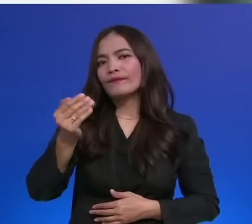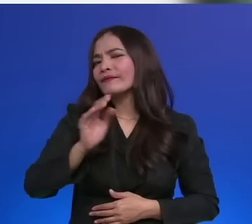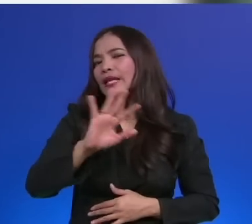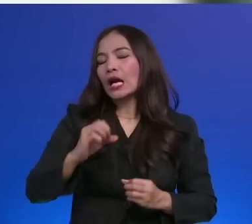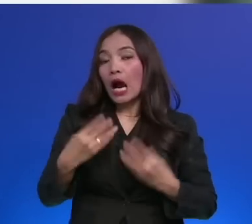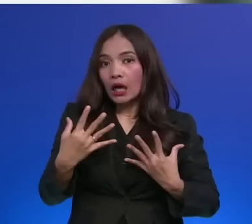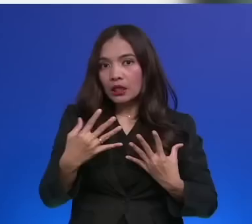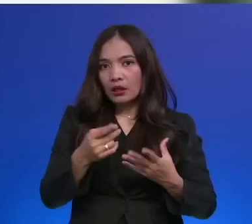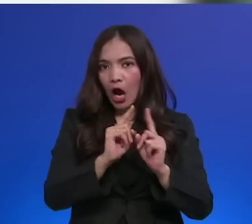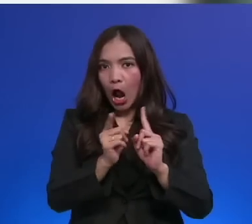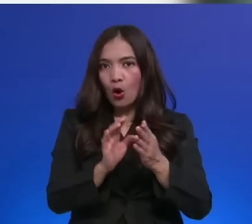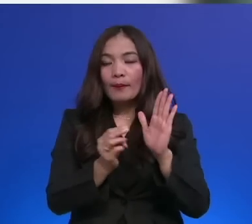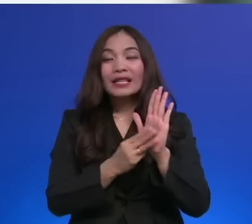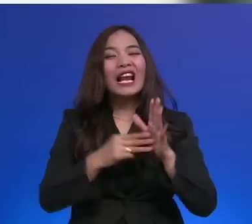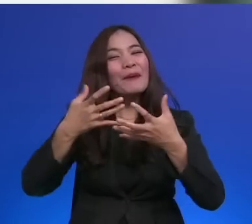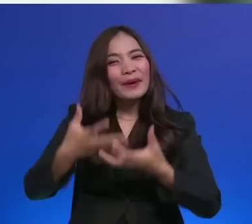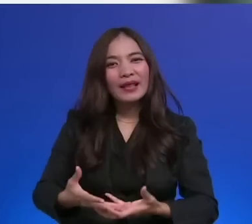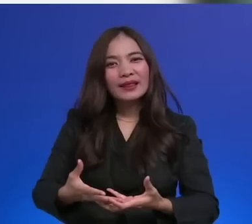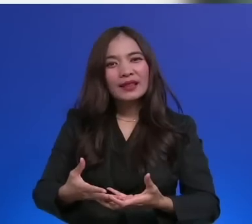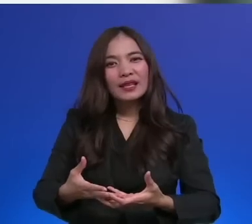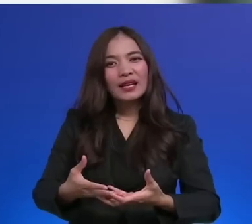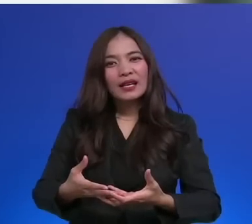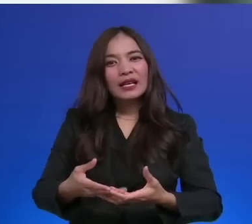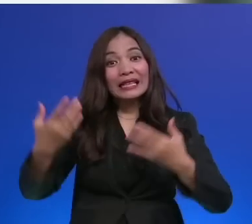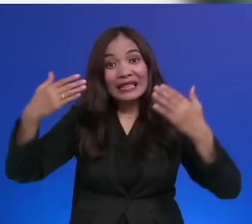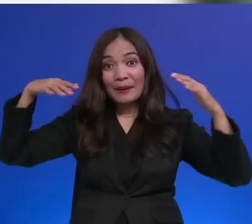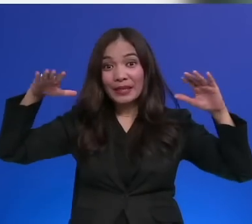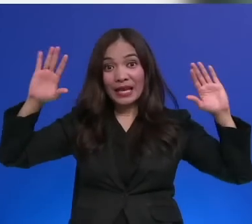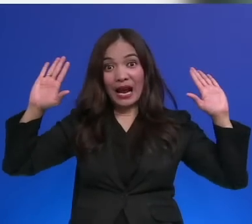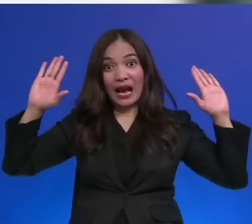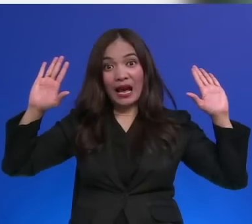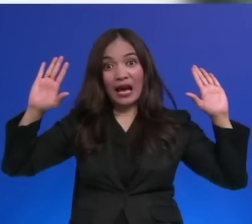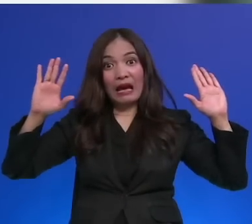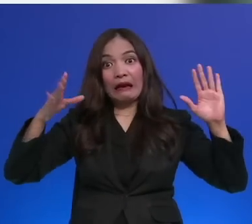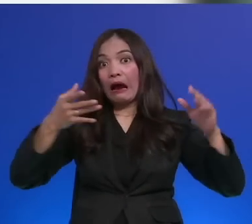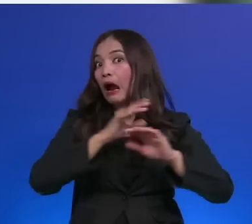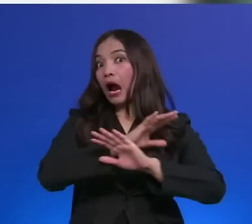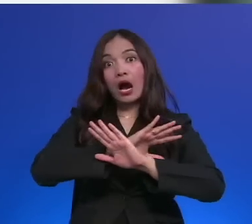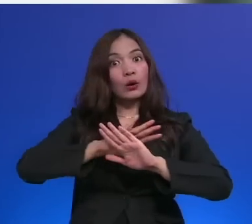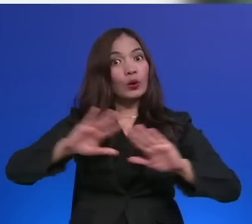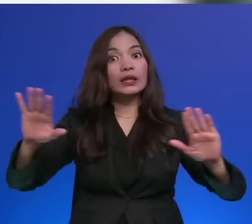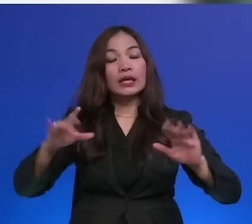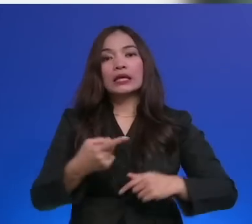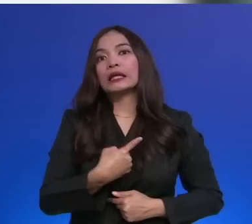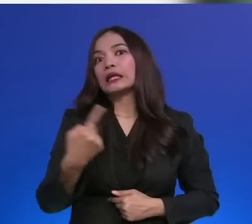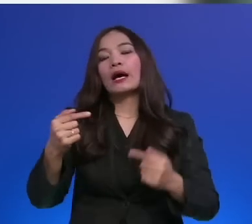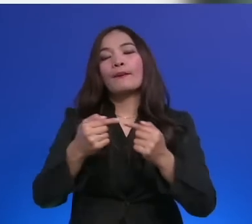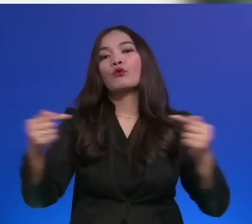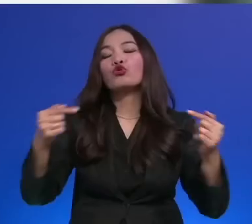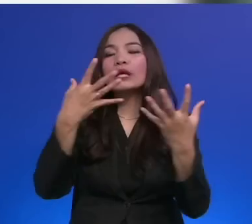ada masalah-masalah berat yang di luar kemampuan kita, ya, sampai nyaris kita putus